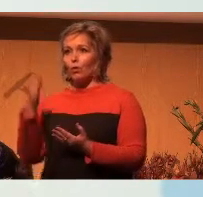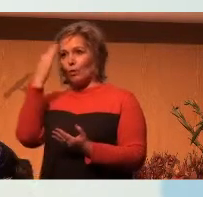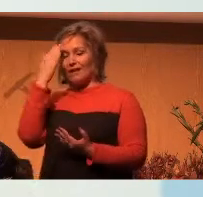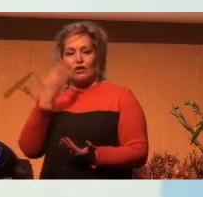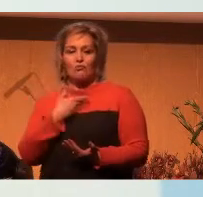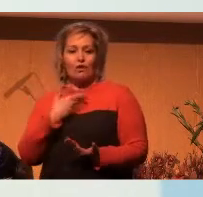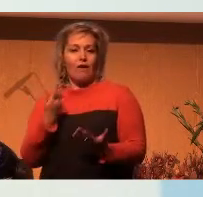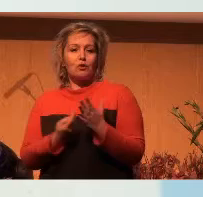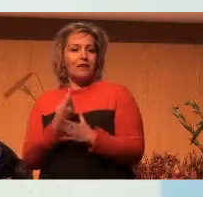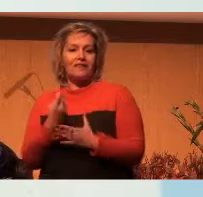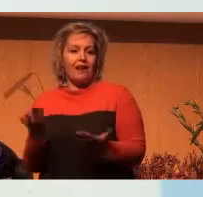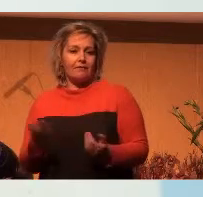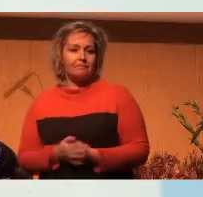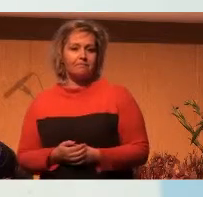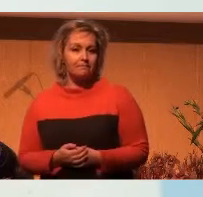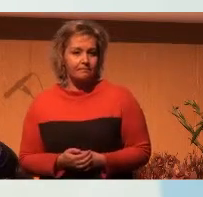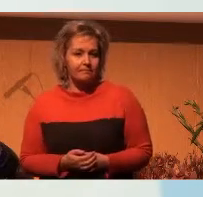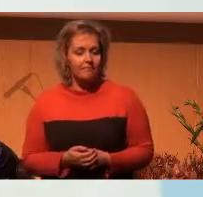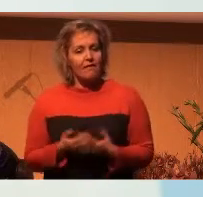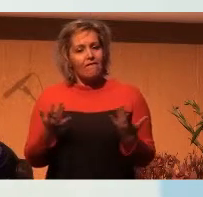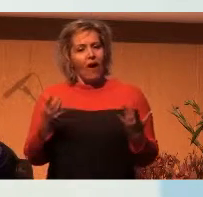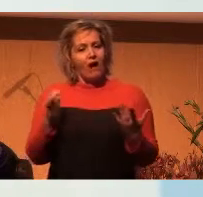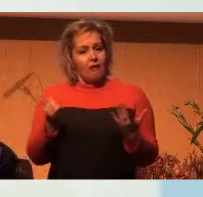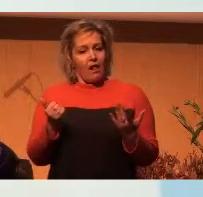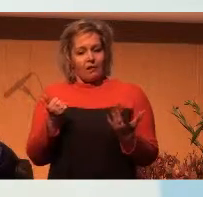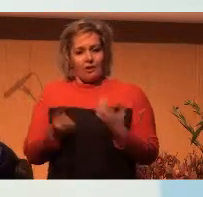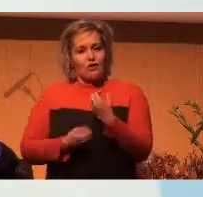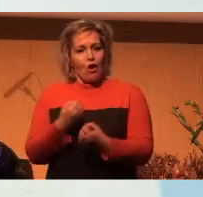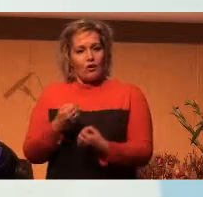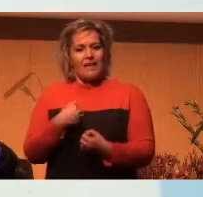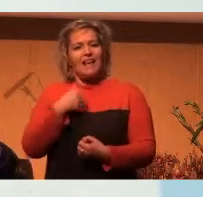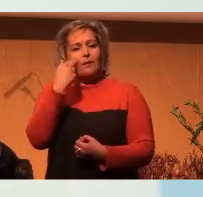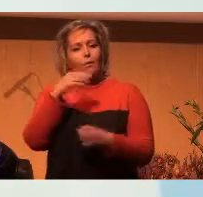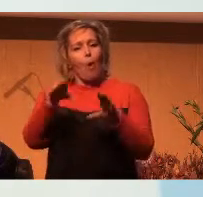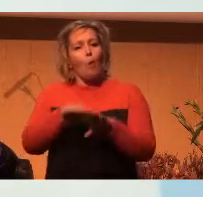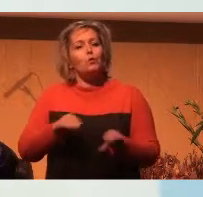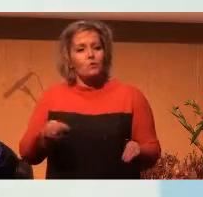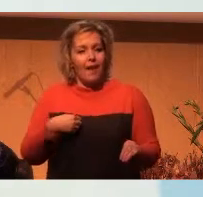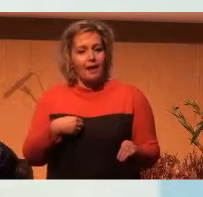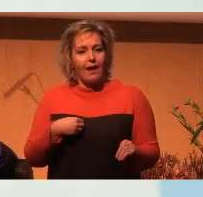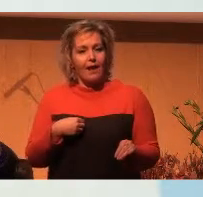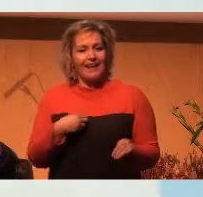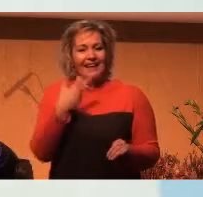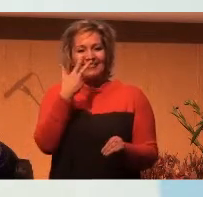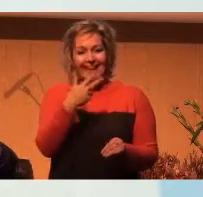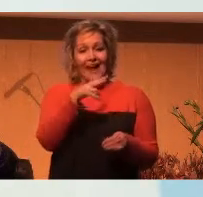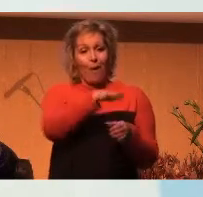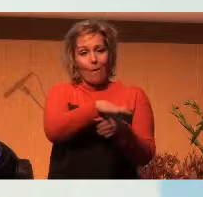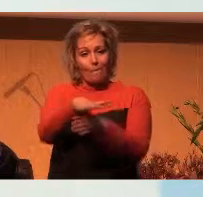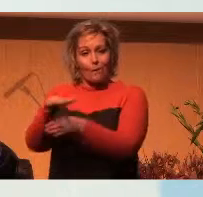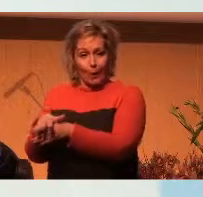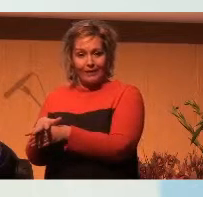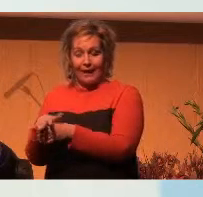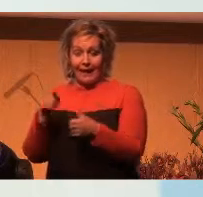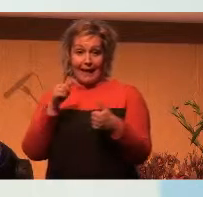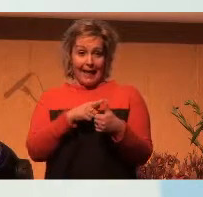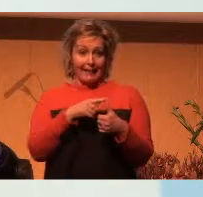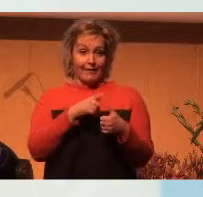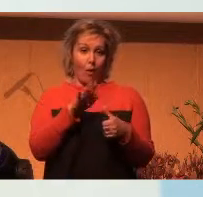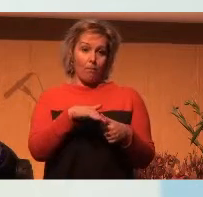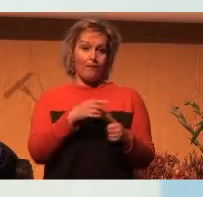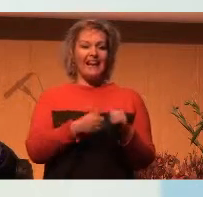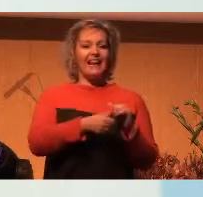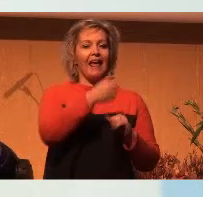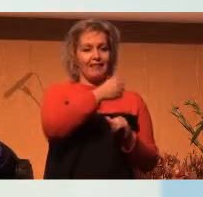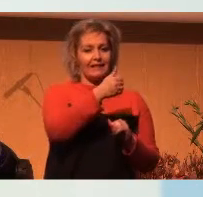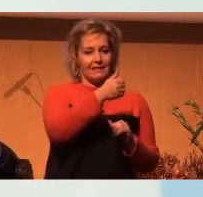mye. Hva skal da til? Og jeg skal forsøke å oppsummere det i tre områder. Det ene handler om